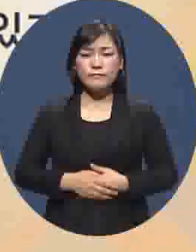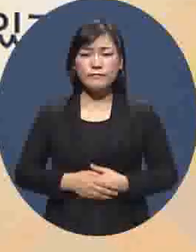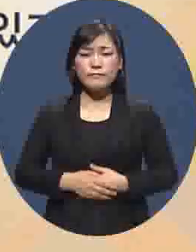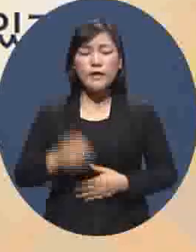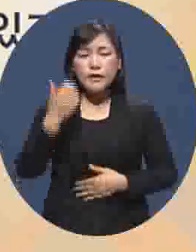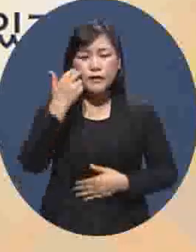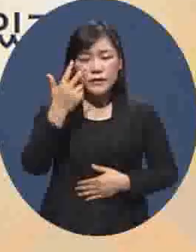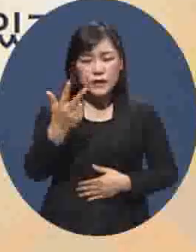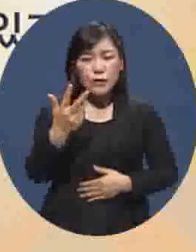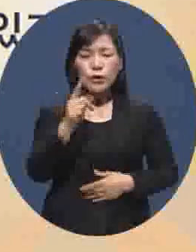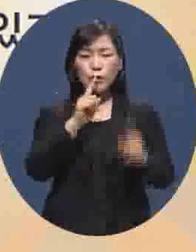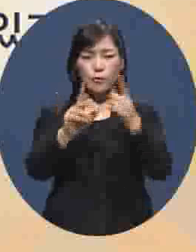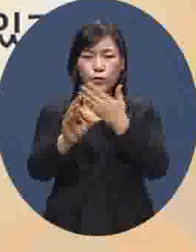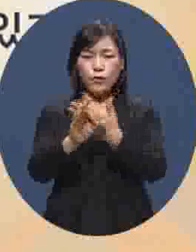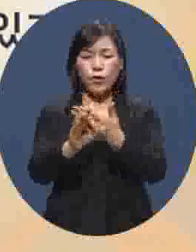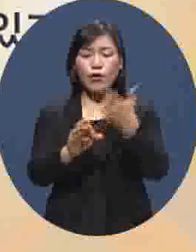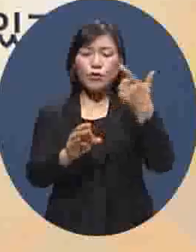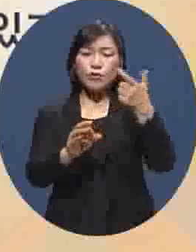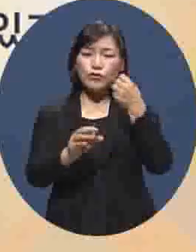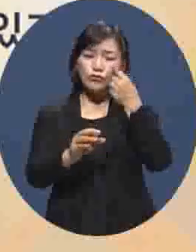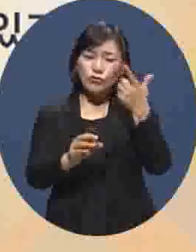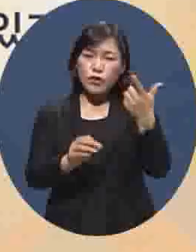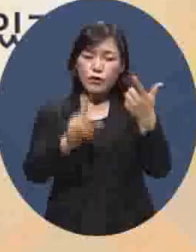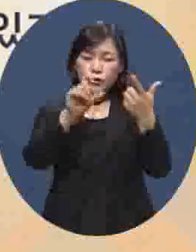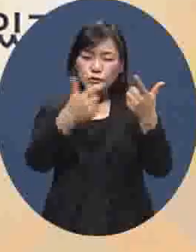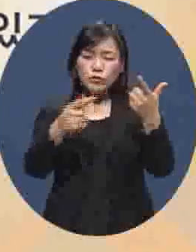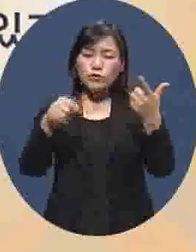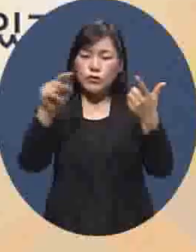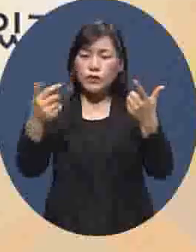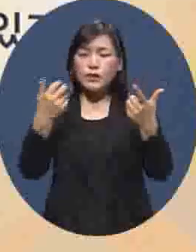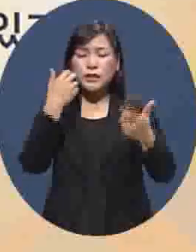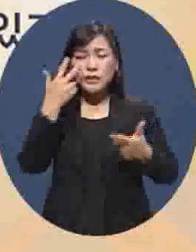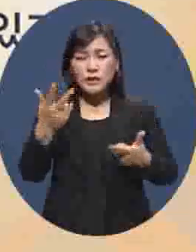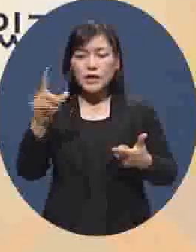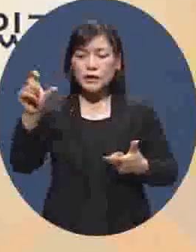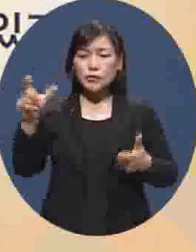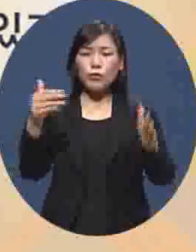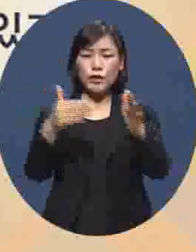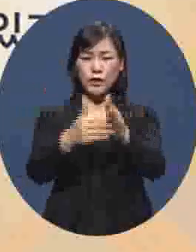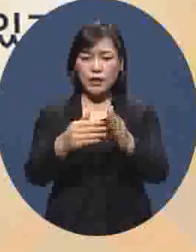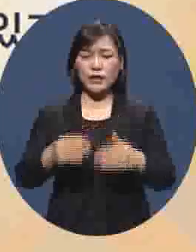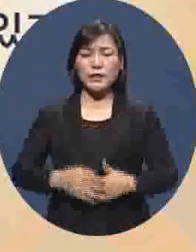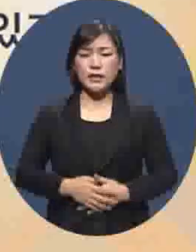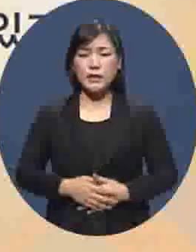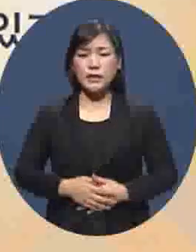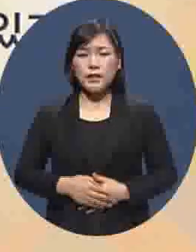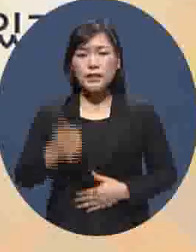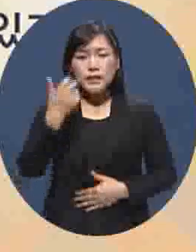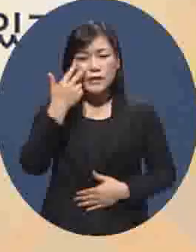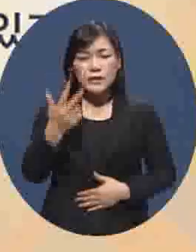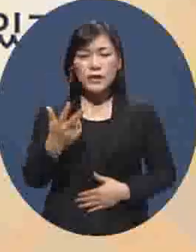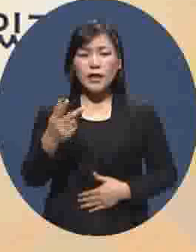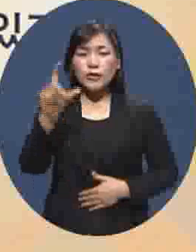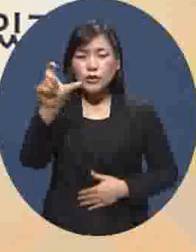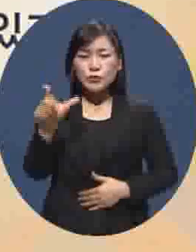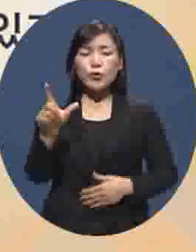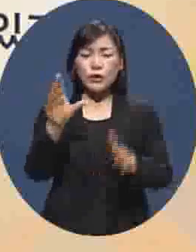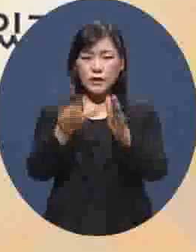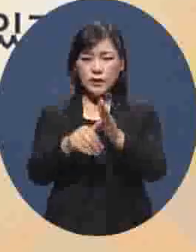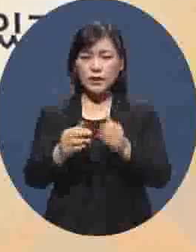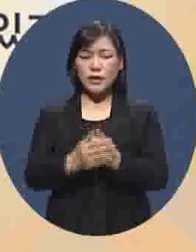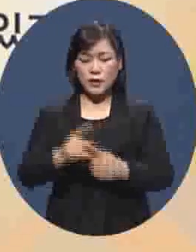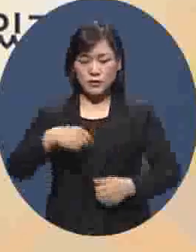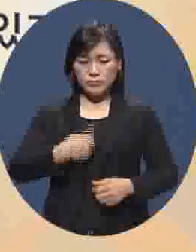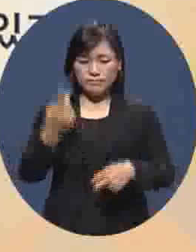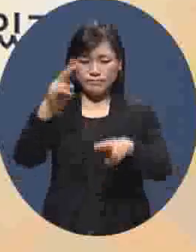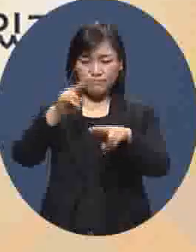이제 7개월이라고 하면은 6개월 16일부터 7개월 15일까지 그러니까 7개월 15일이 됐을 적에는